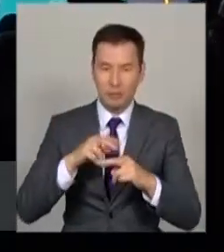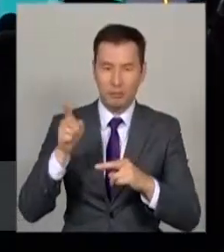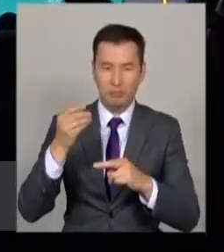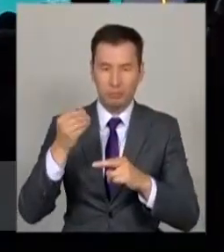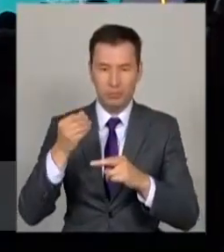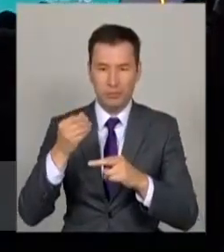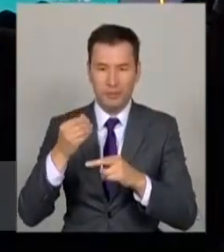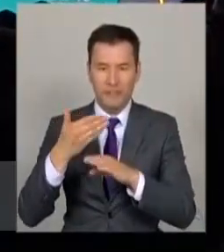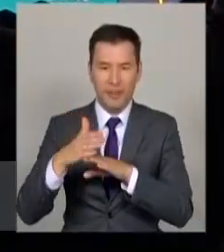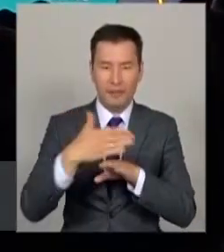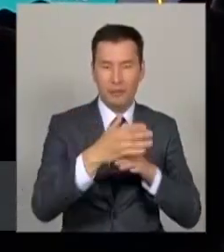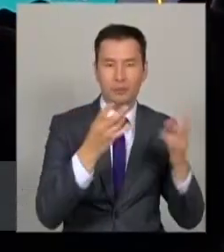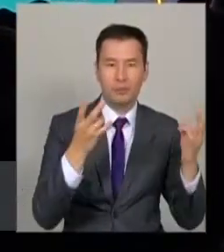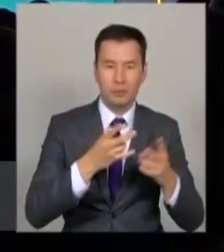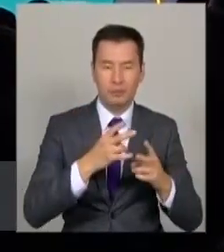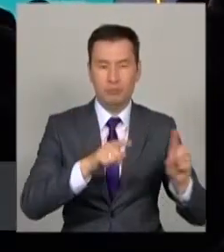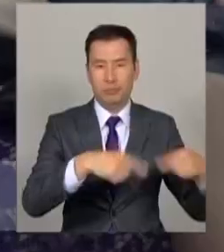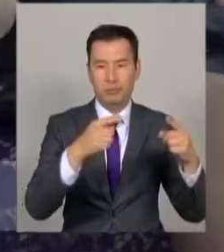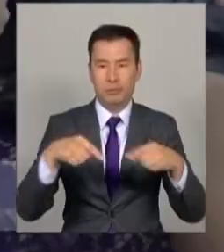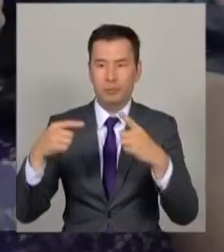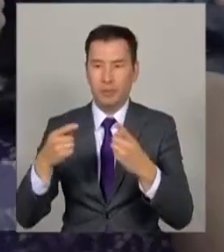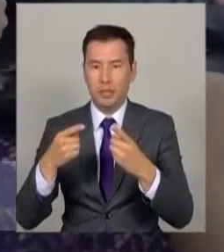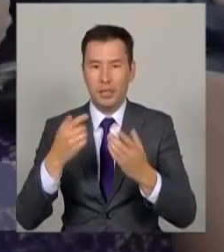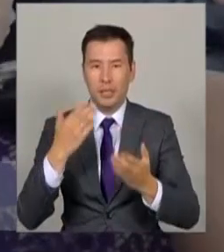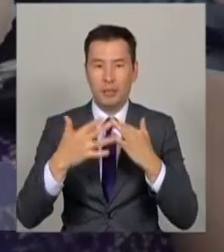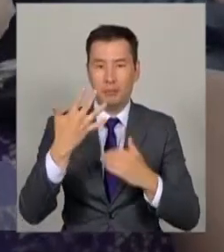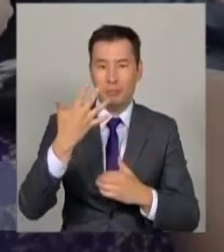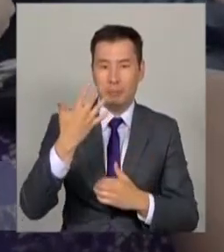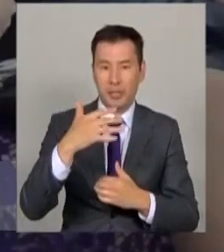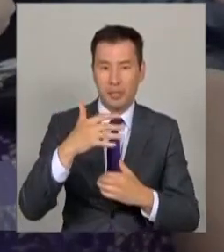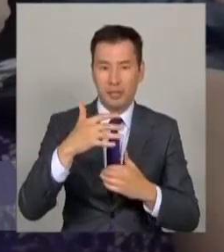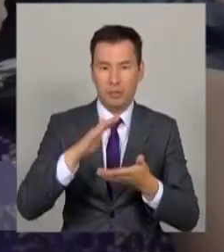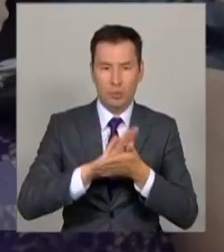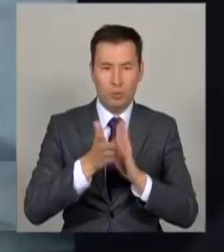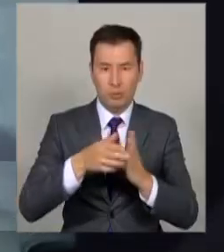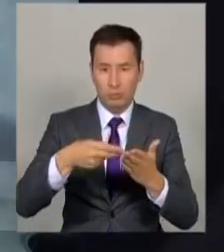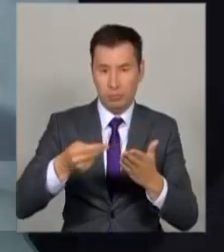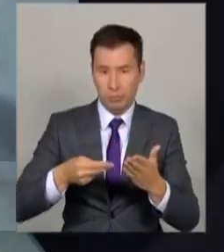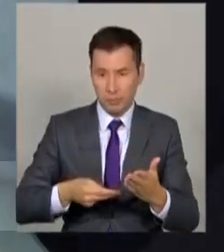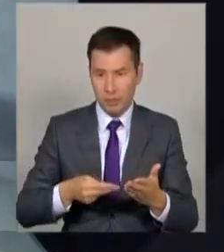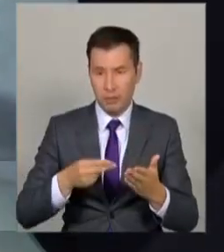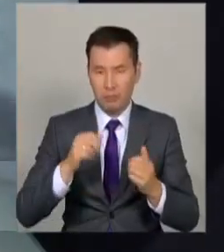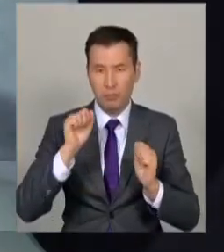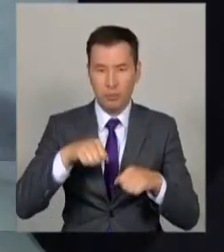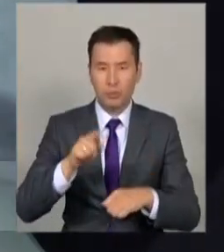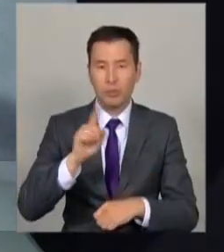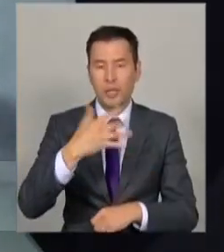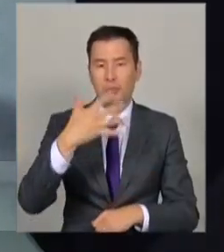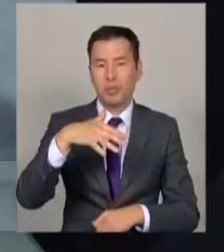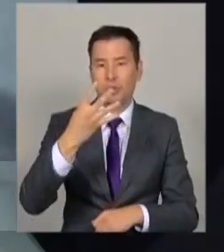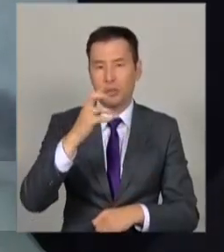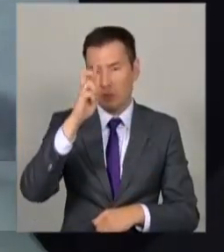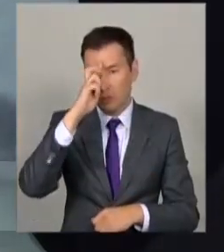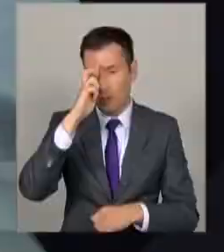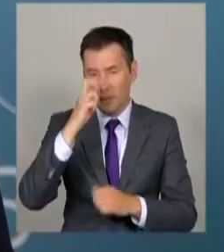үшін Қазақстан басқа елдермен 50-ден астам келісім жасасып, 54 мемлекеттің инвесторлары үшін визасыз режим қабылдап отыр.